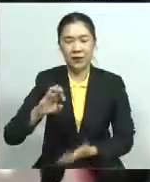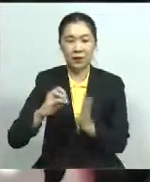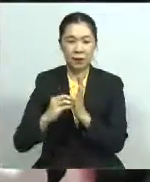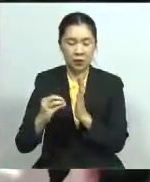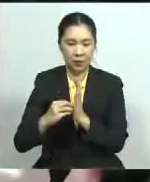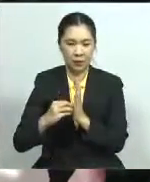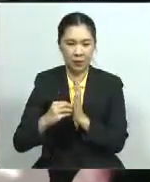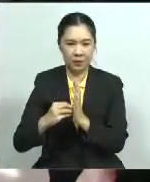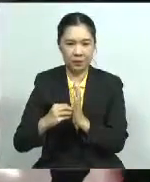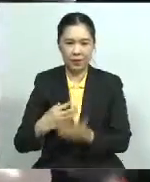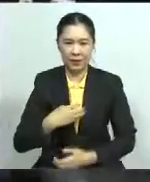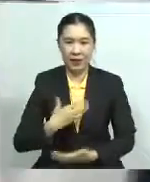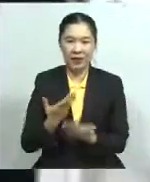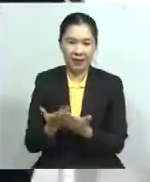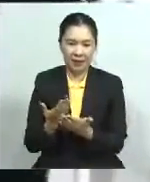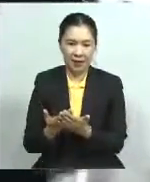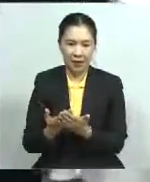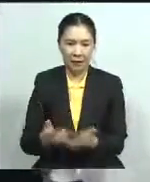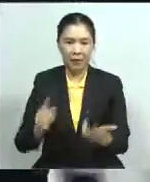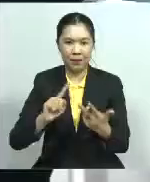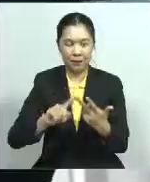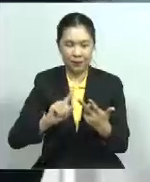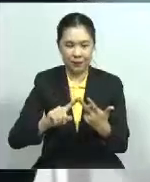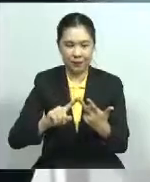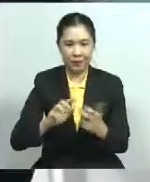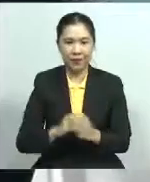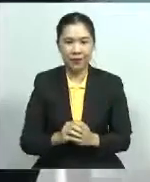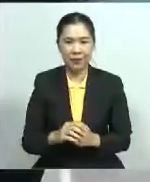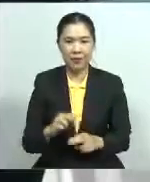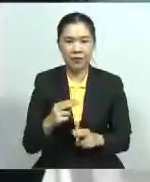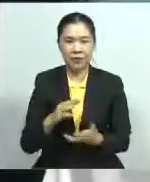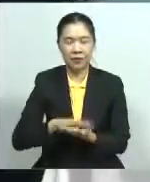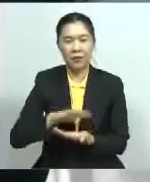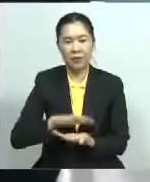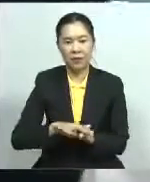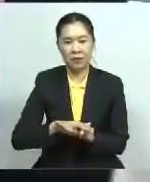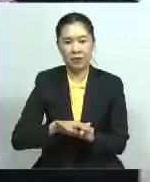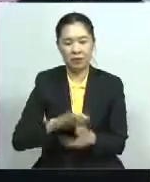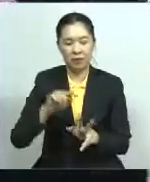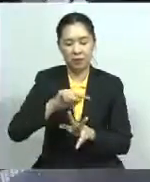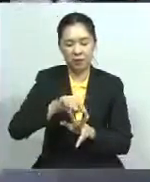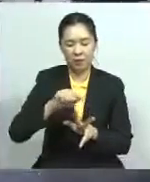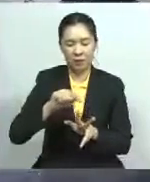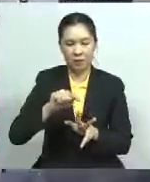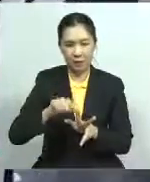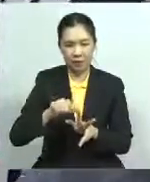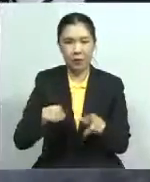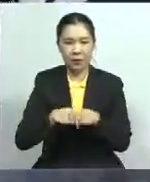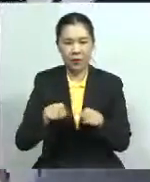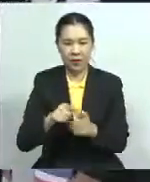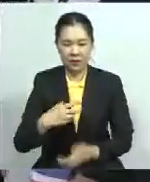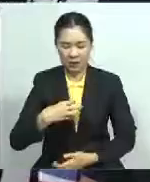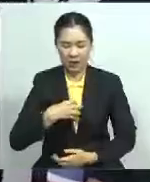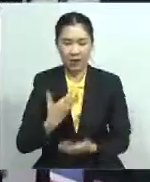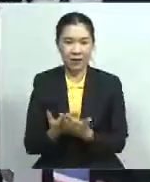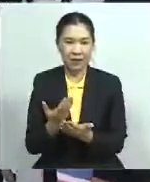เทพได้เหรียญเงินและนายสันเปรมเตชะวิเชียนโรงเรียนเตรียมอุดมศึกษากรุงเทพได้เหรียญเงินน้